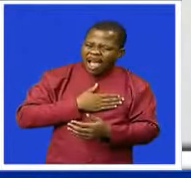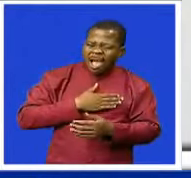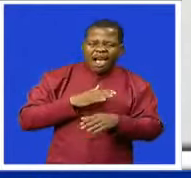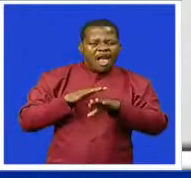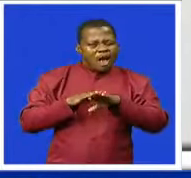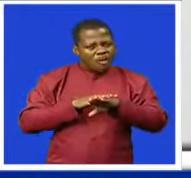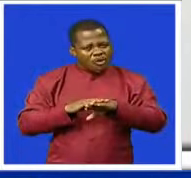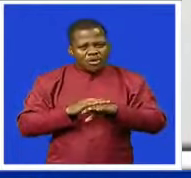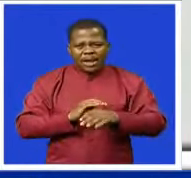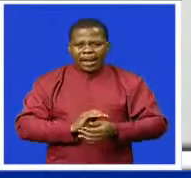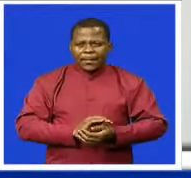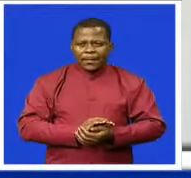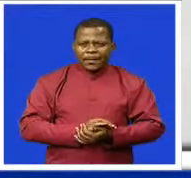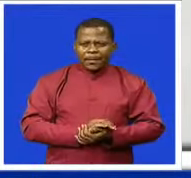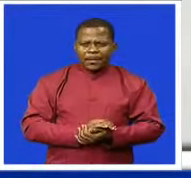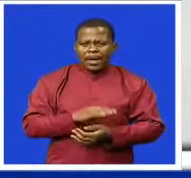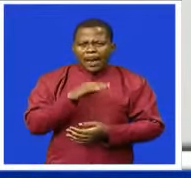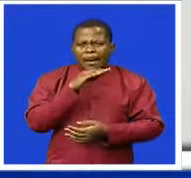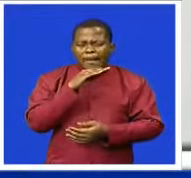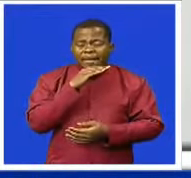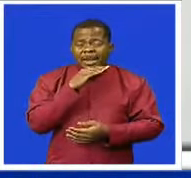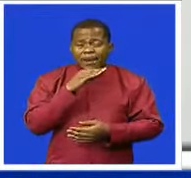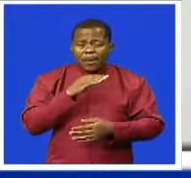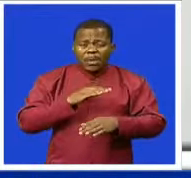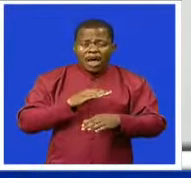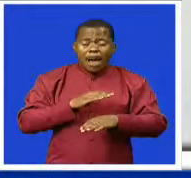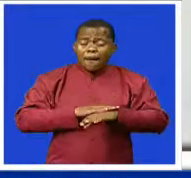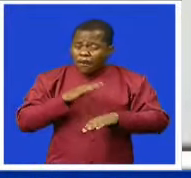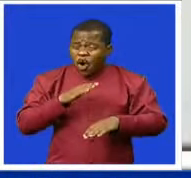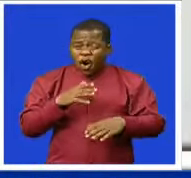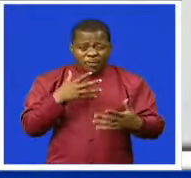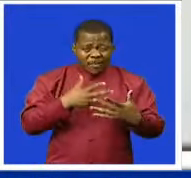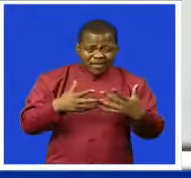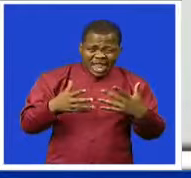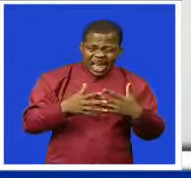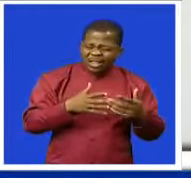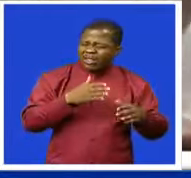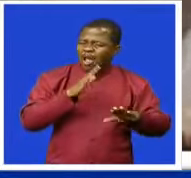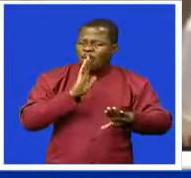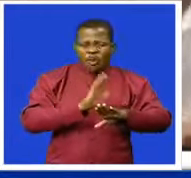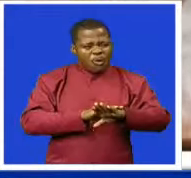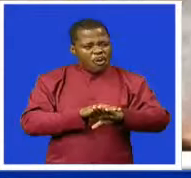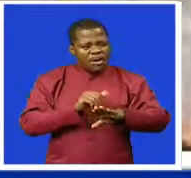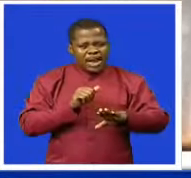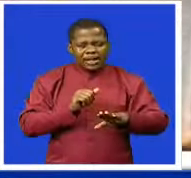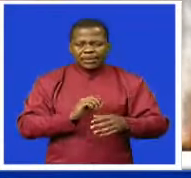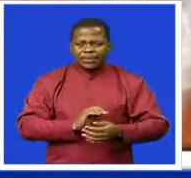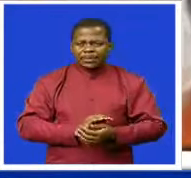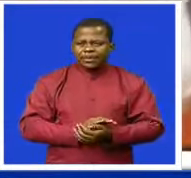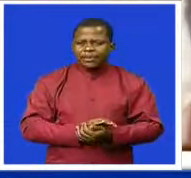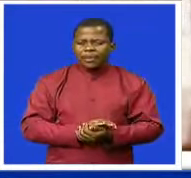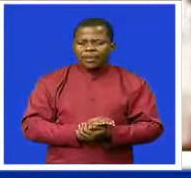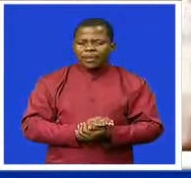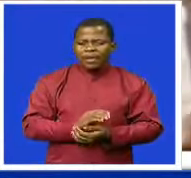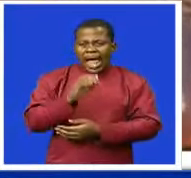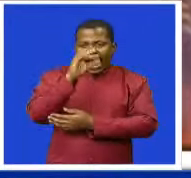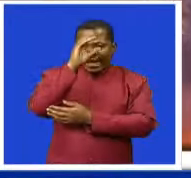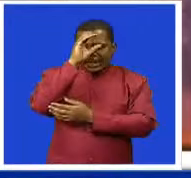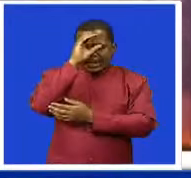lokunene lesite kona thine lapha edladlini lethu sele labekwa Bucopho